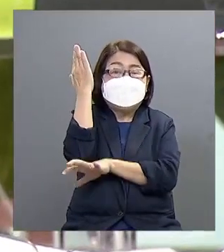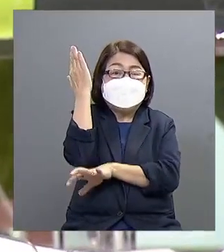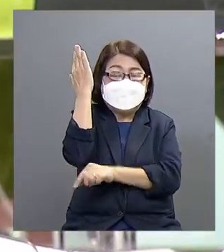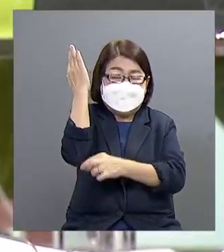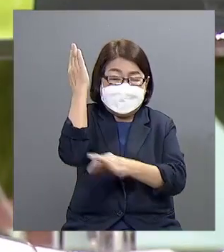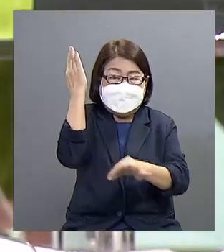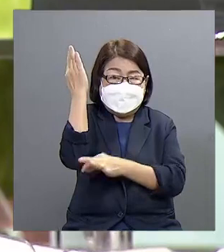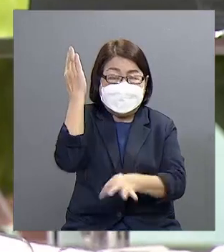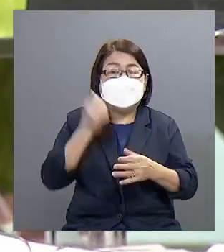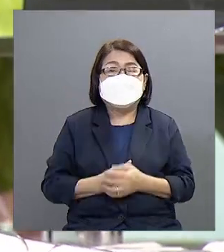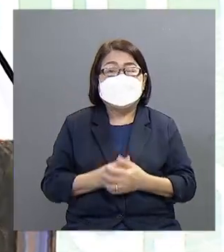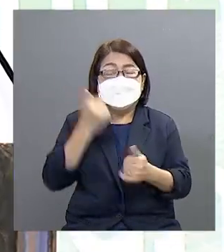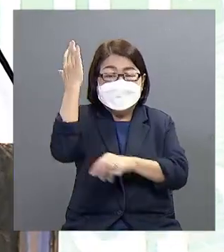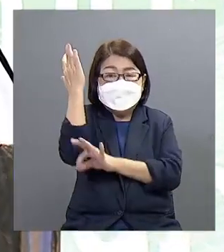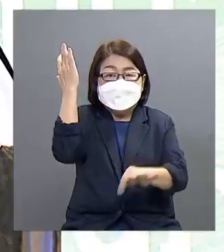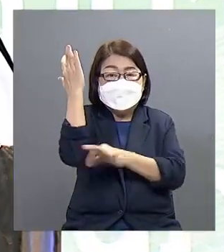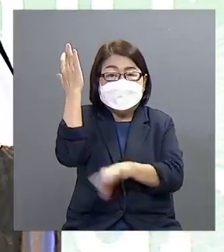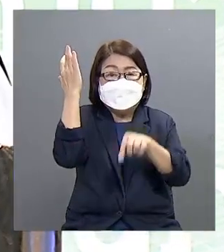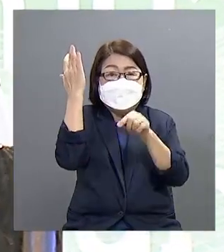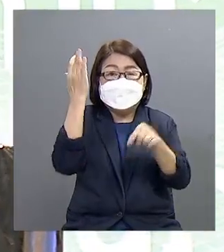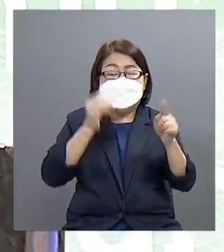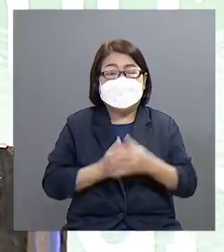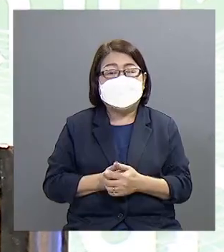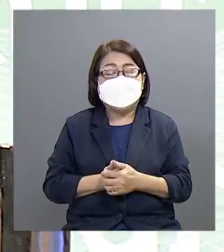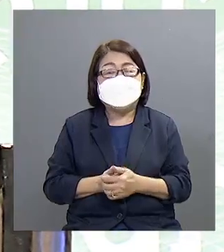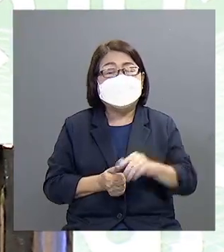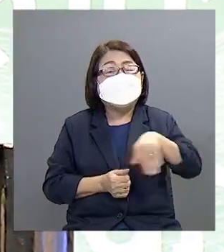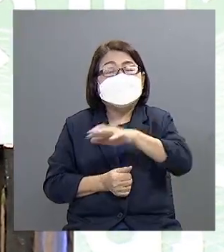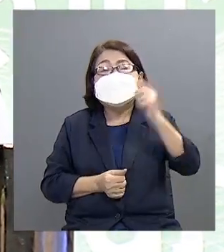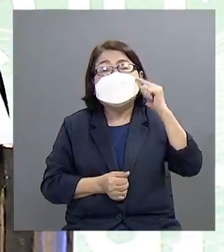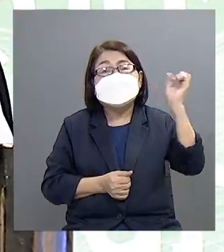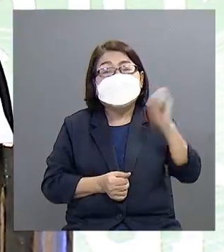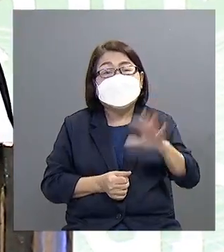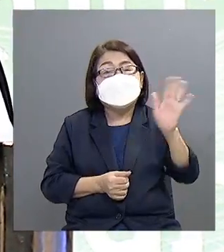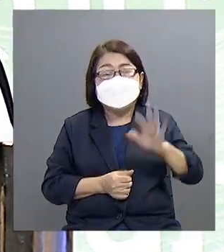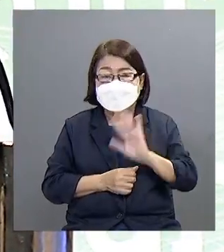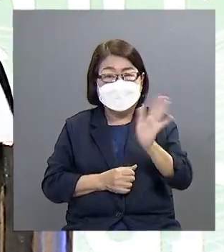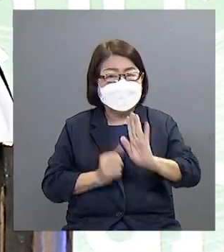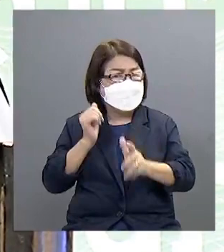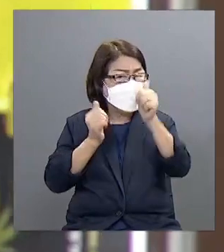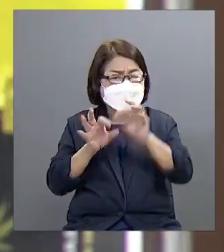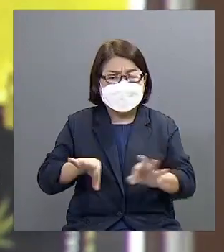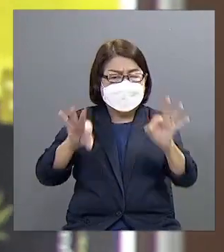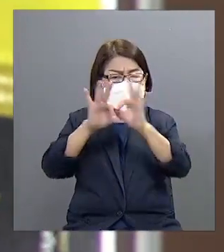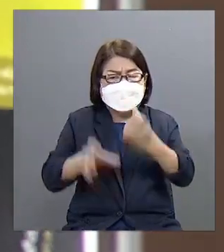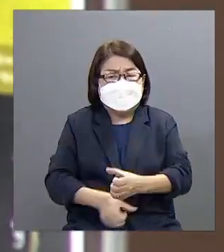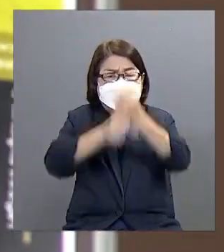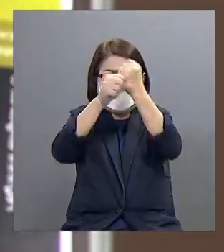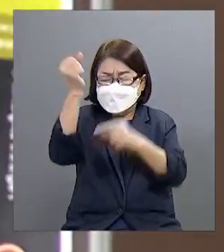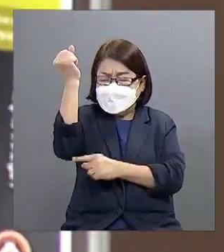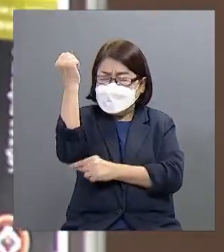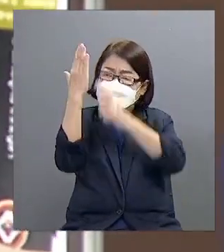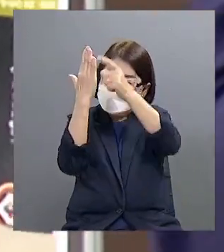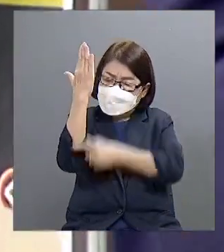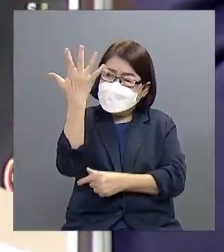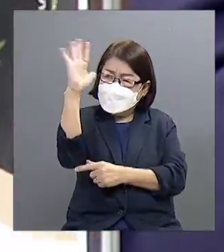ชาก็จะเป็นของเสียแต่เราเชื่อว่าตัวกัญชานี่เป็น zero waste ก็คือว่าทุกอย่างนี่สามารถ ใช้ได ้ หมด ใช้ได้หมดครับ เพราะฉะนั้นปกติรากมัน